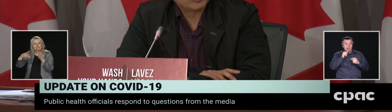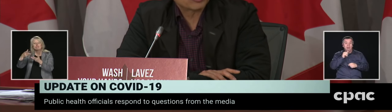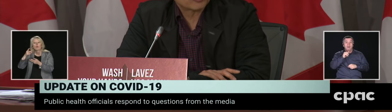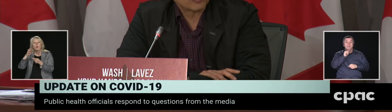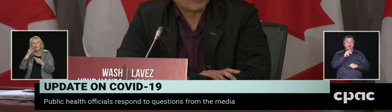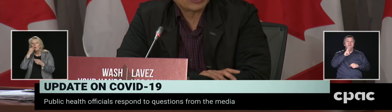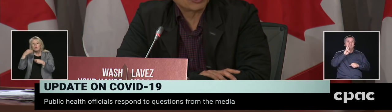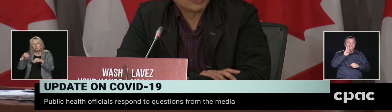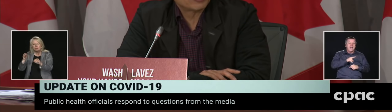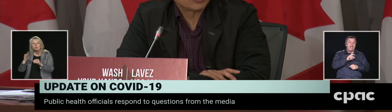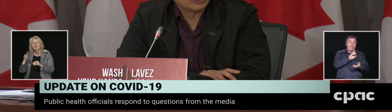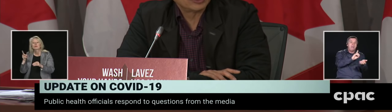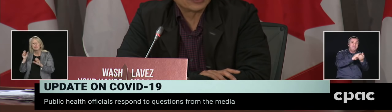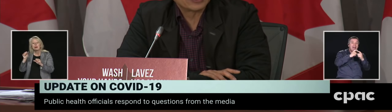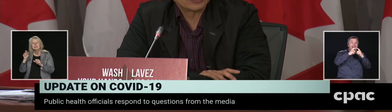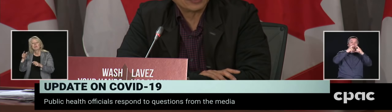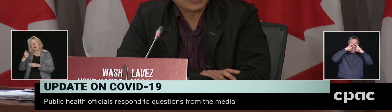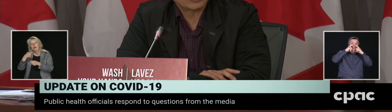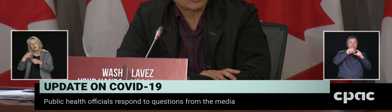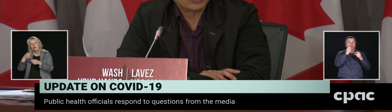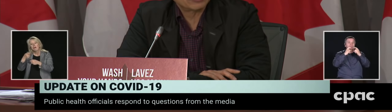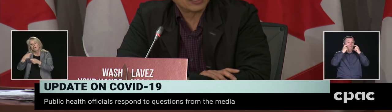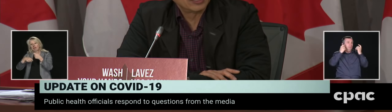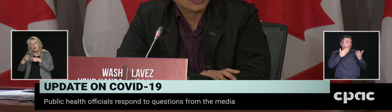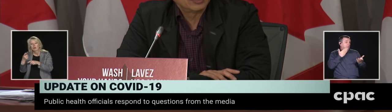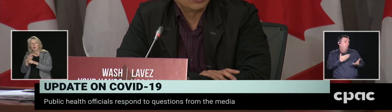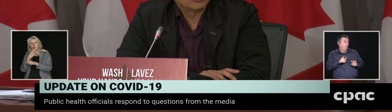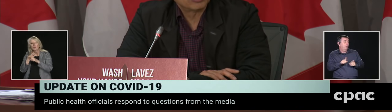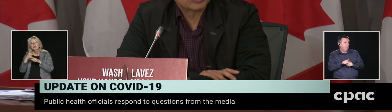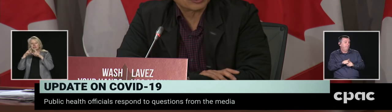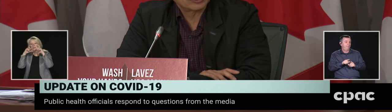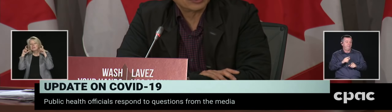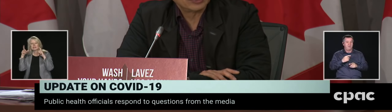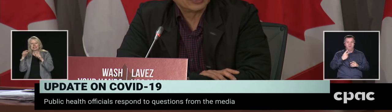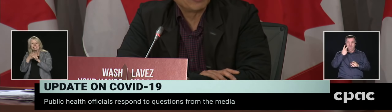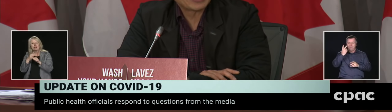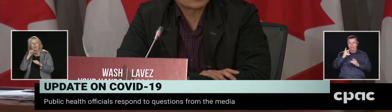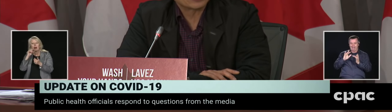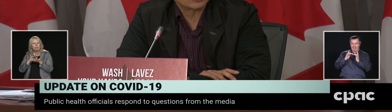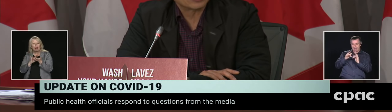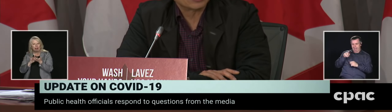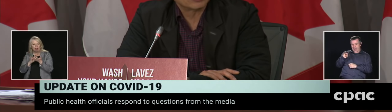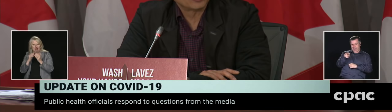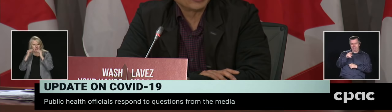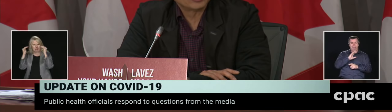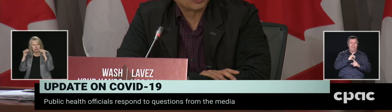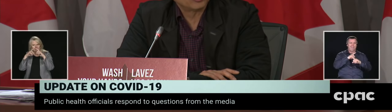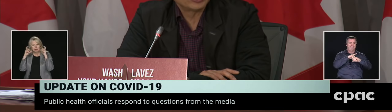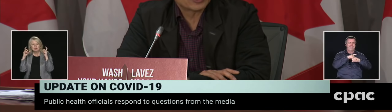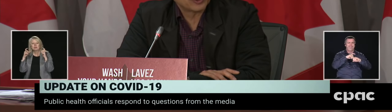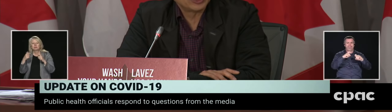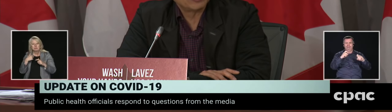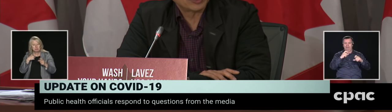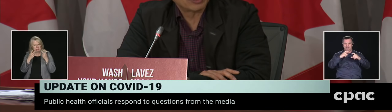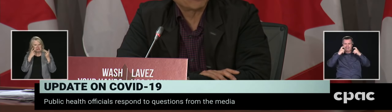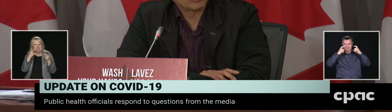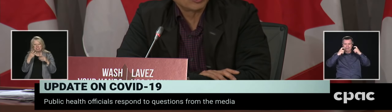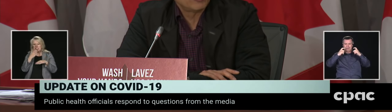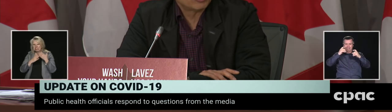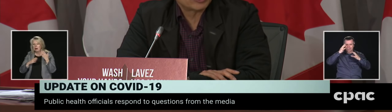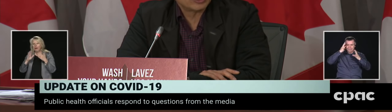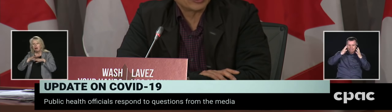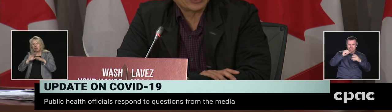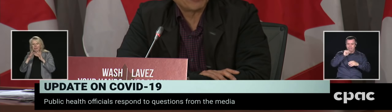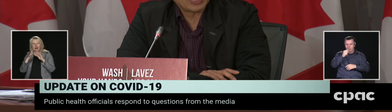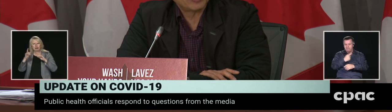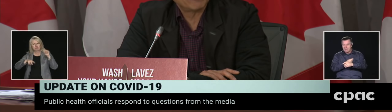au fur et à mesure, je vois maintenant même sur les sites d'Internet, il y a toutes sortes de masques non médicaux disponibles à vendre,